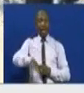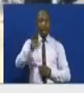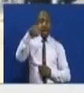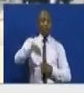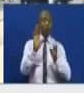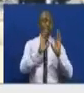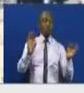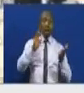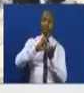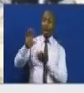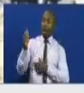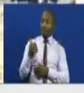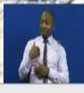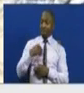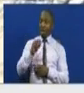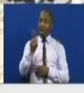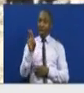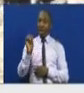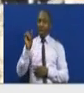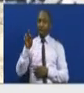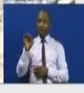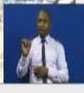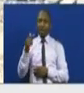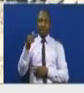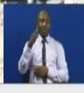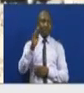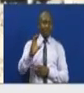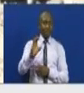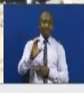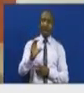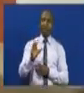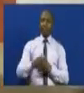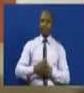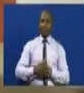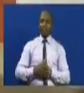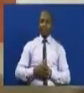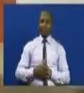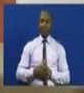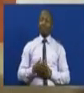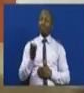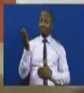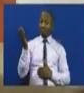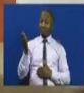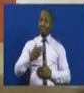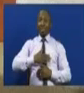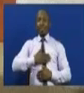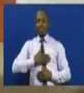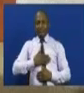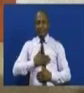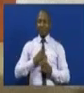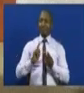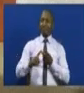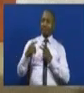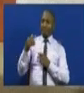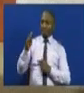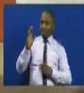Dar es Salaam, mimi ni Henry Mabumo, TBC Aridhio. Na mwasante Henry Mabumu wa TBC